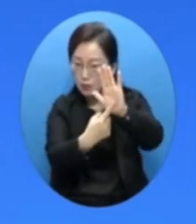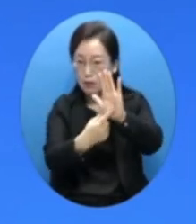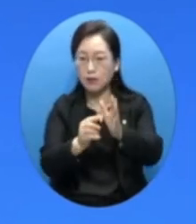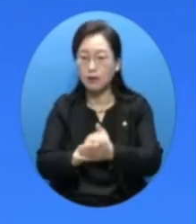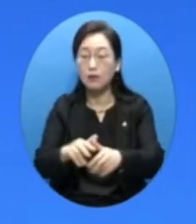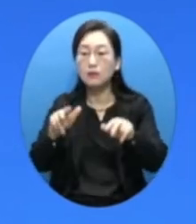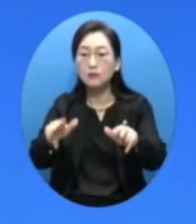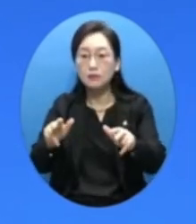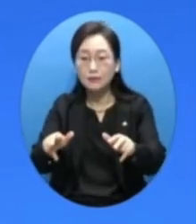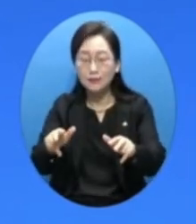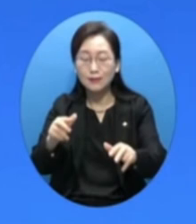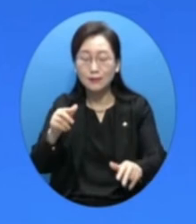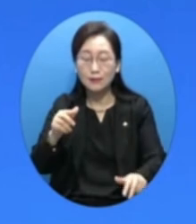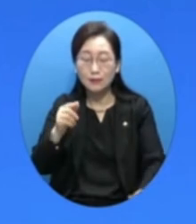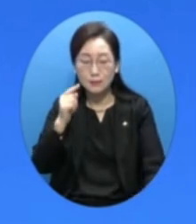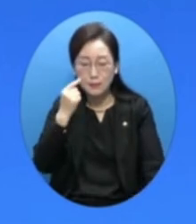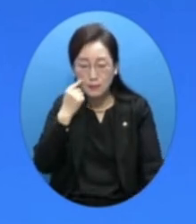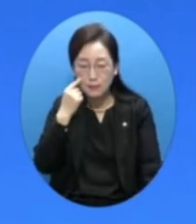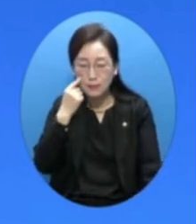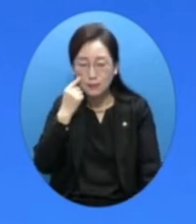우리를 지금 심각한